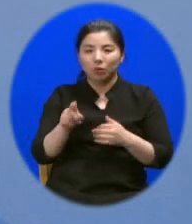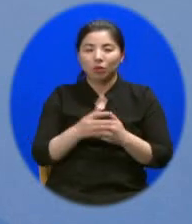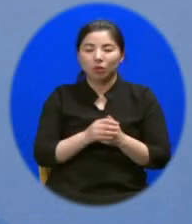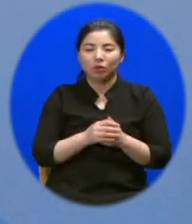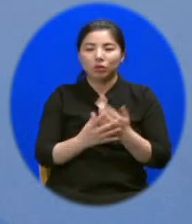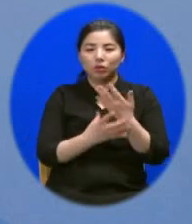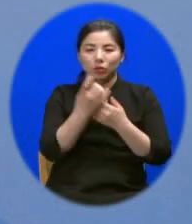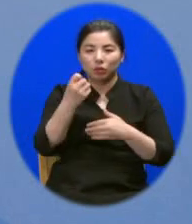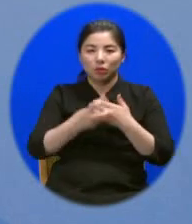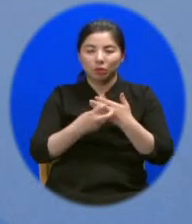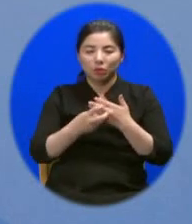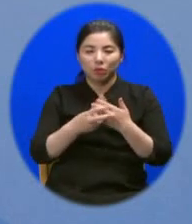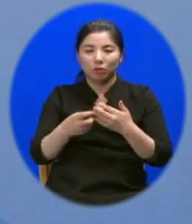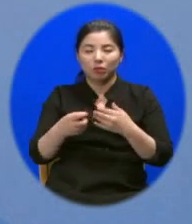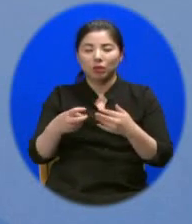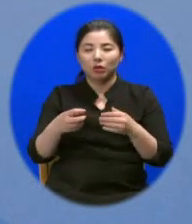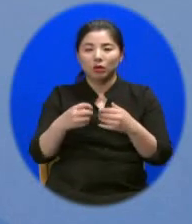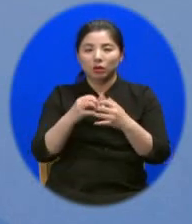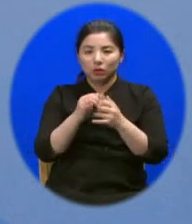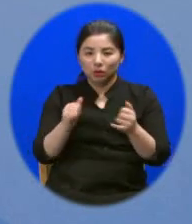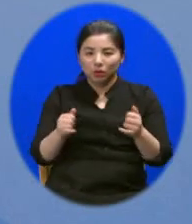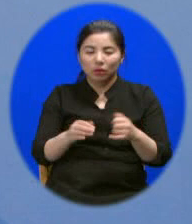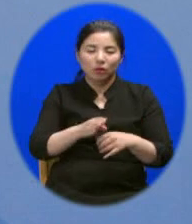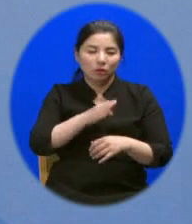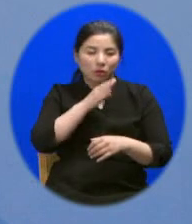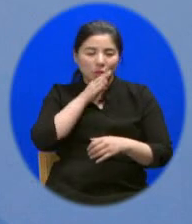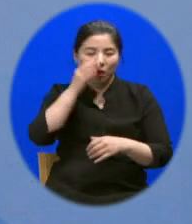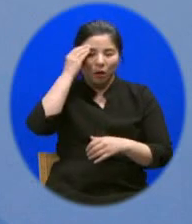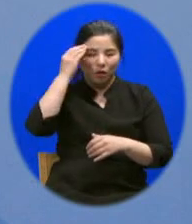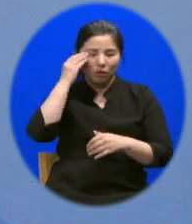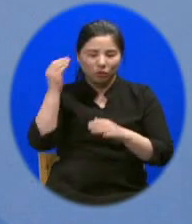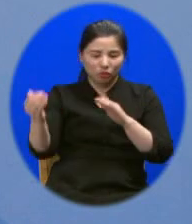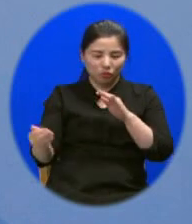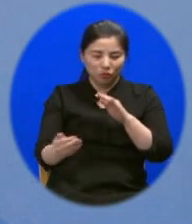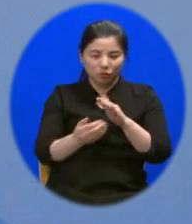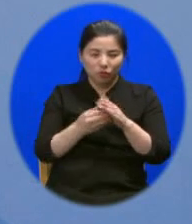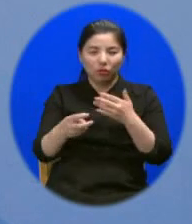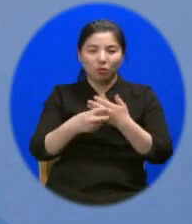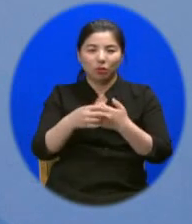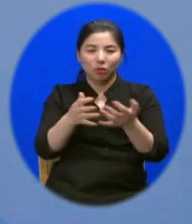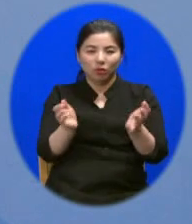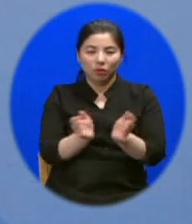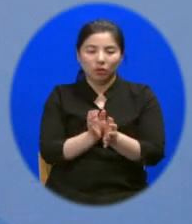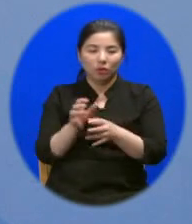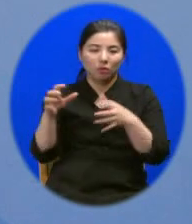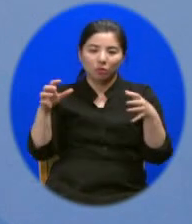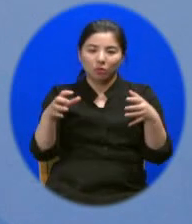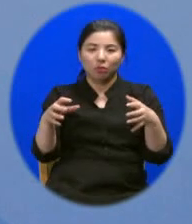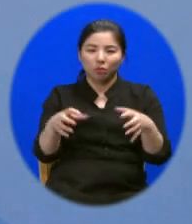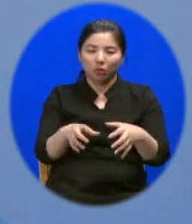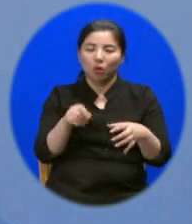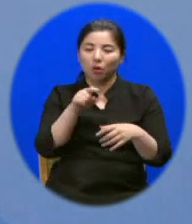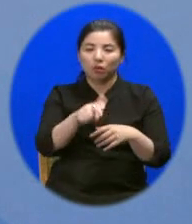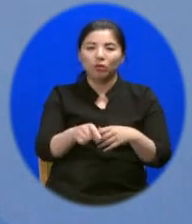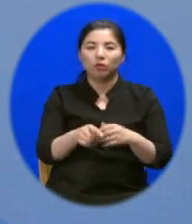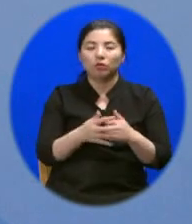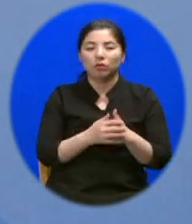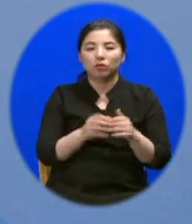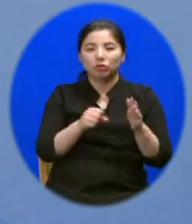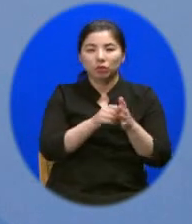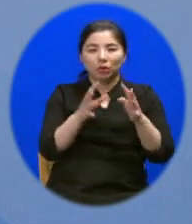종합병원 의 의료진은 정말로 국내 최고의 의료진으로 확보하는 방안 인데 그 부분에 관해서는 유명